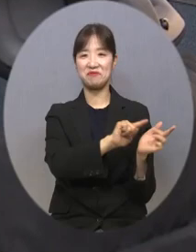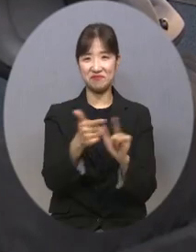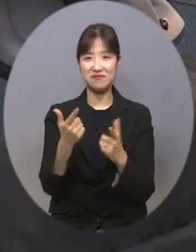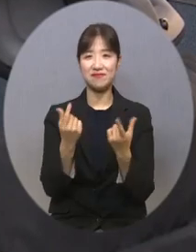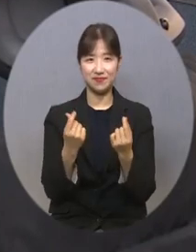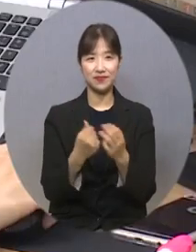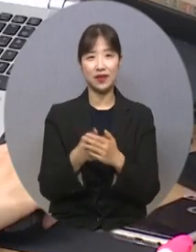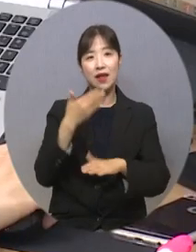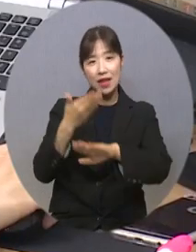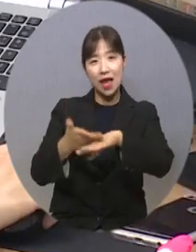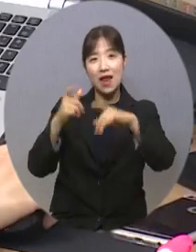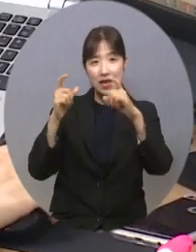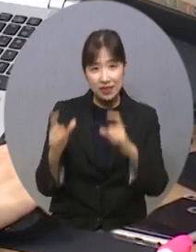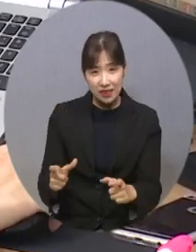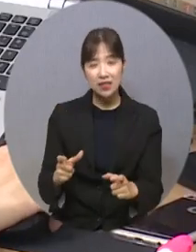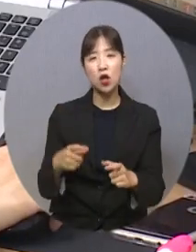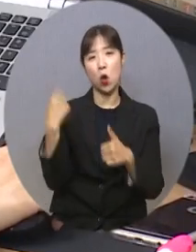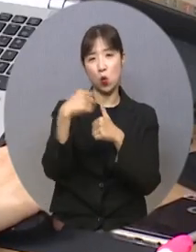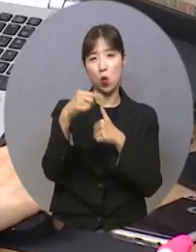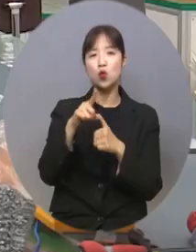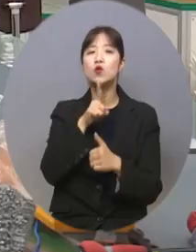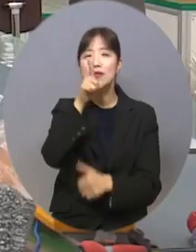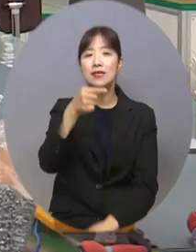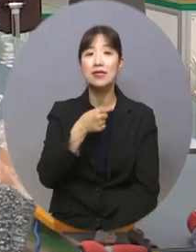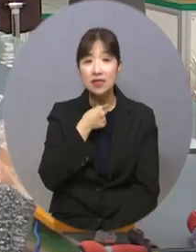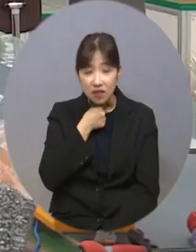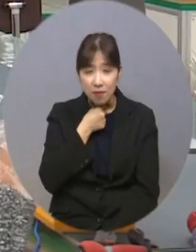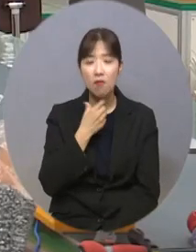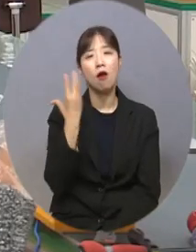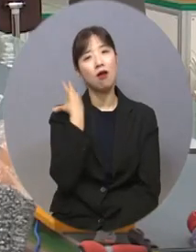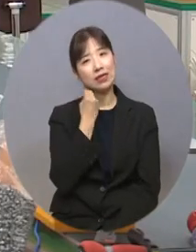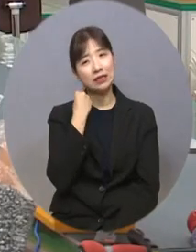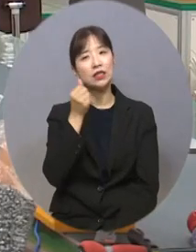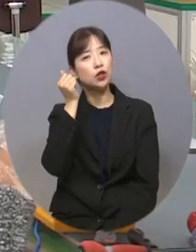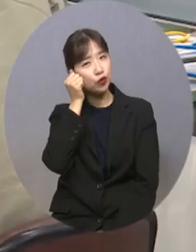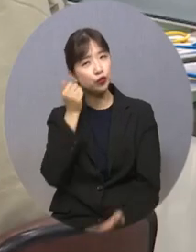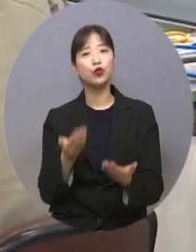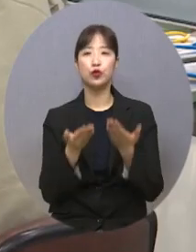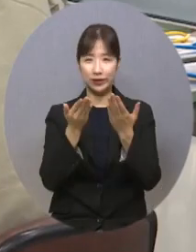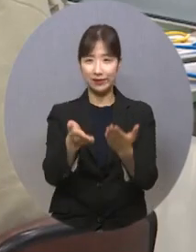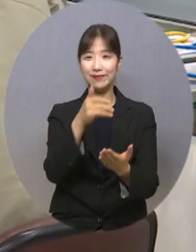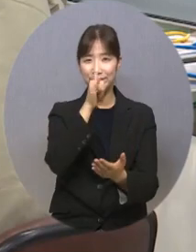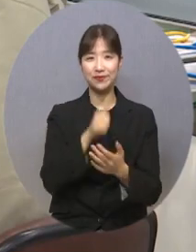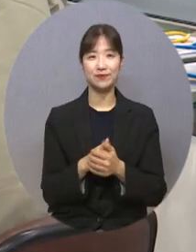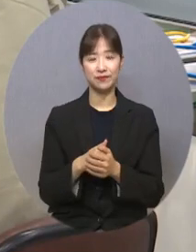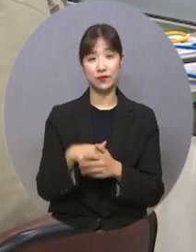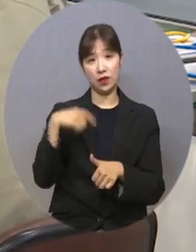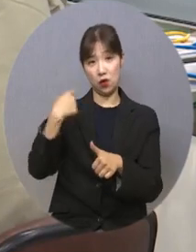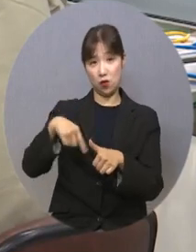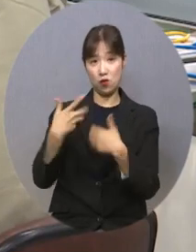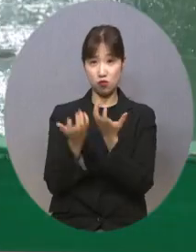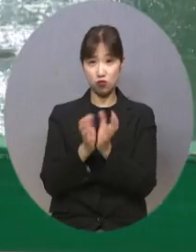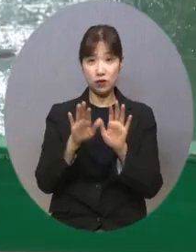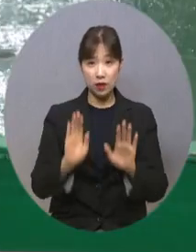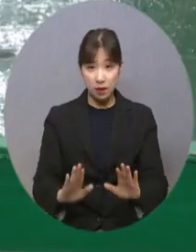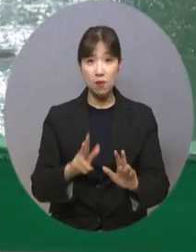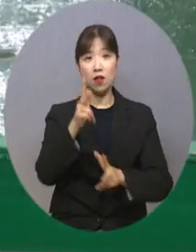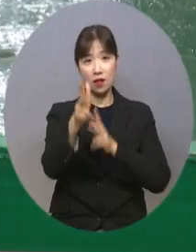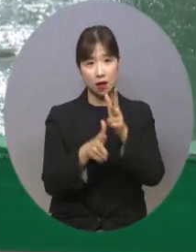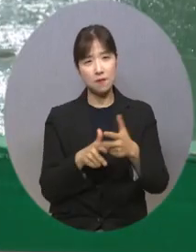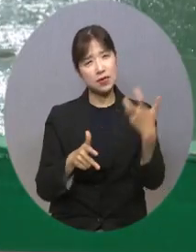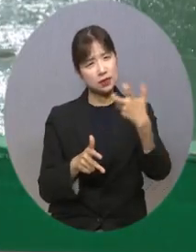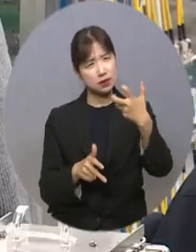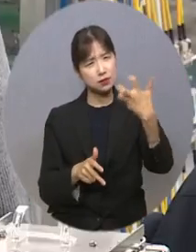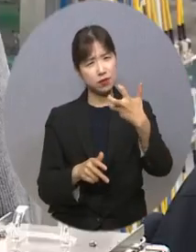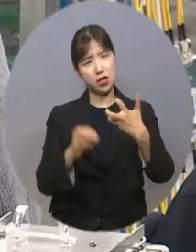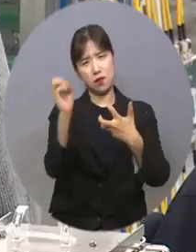지역 교육과정을 희망하는 학생들을 위해 필요하면 기숙사도 제공합니다. 교육부는 이번 사업을 통해